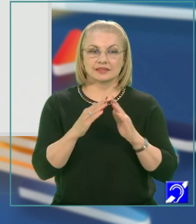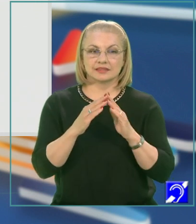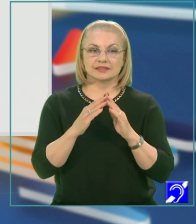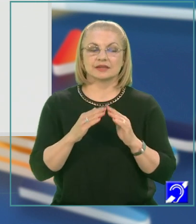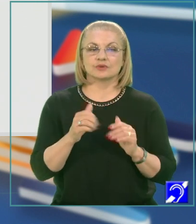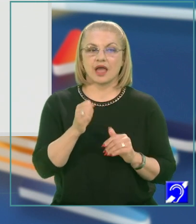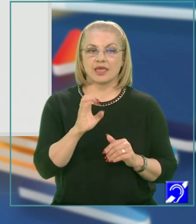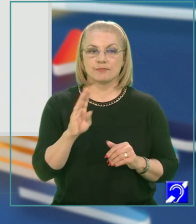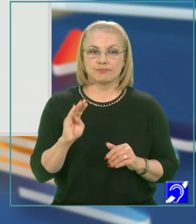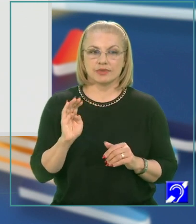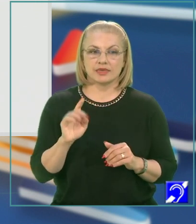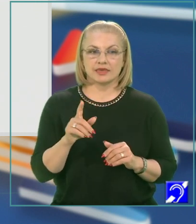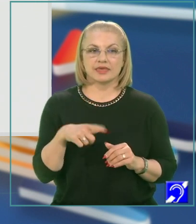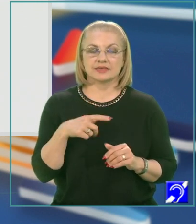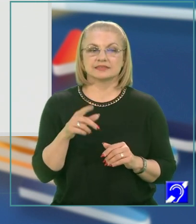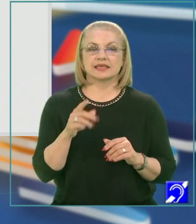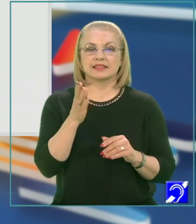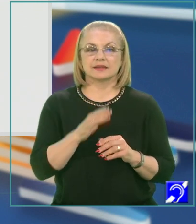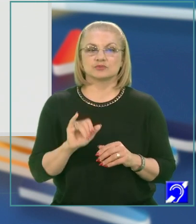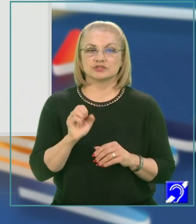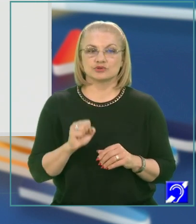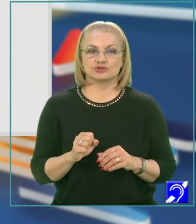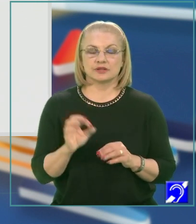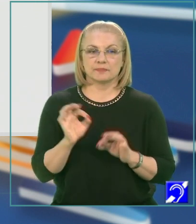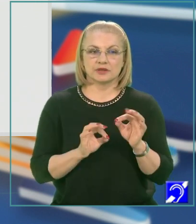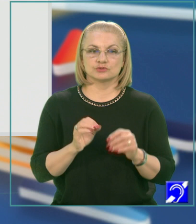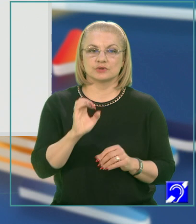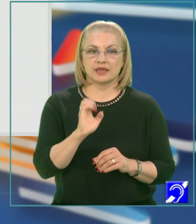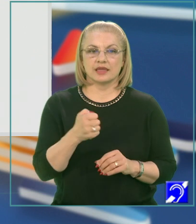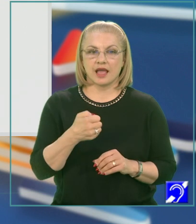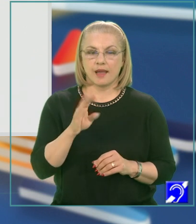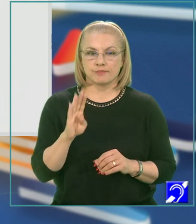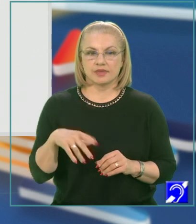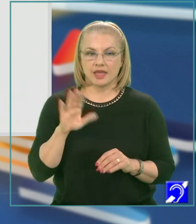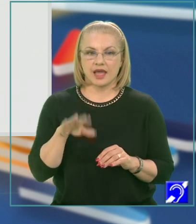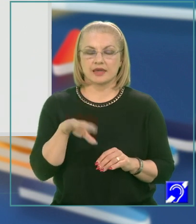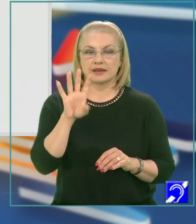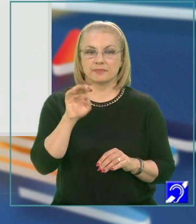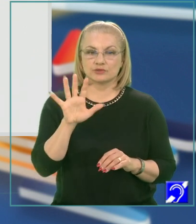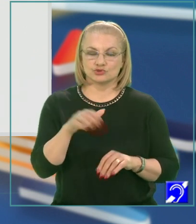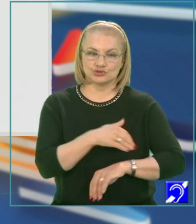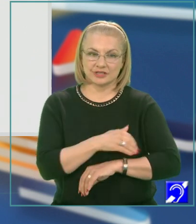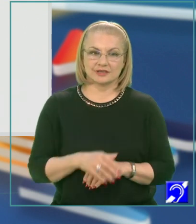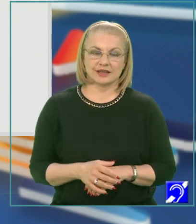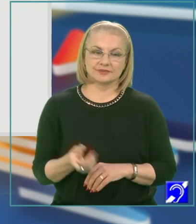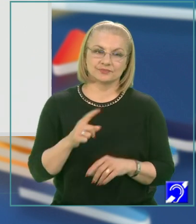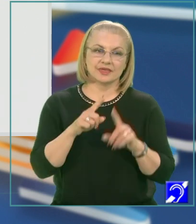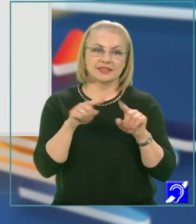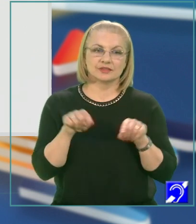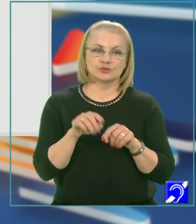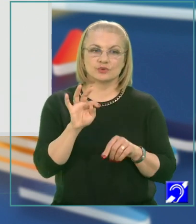dreptunghic isoscel. Măsura unghiului EAB are 45 de grade. Ne uităm la triunghiul